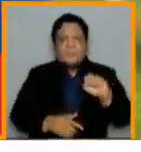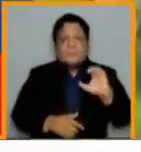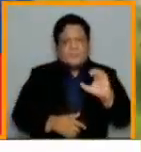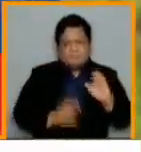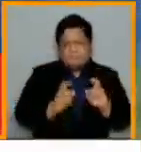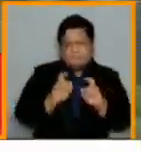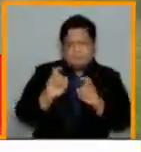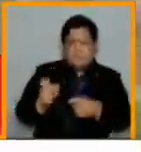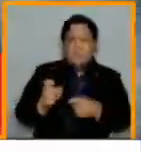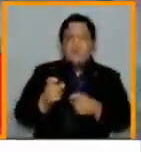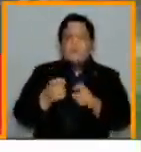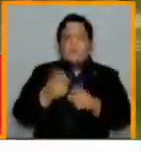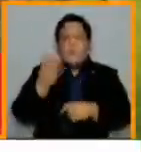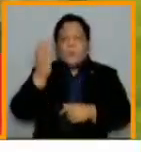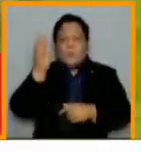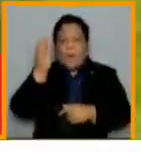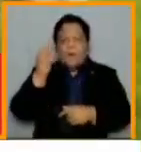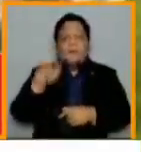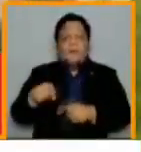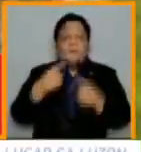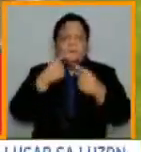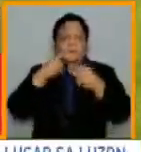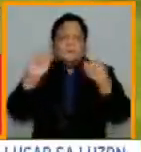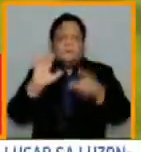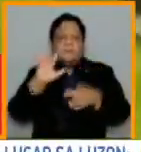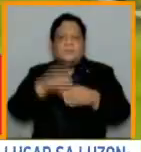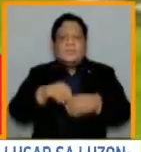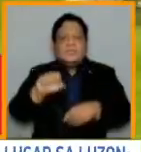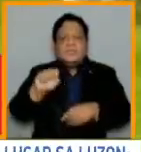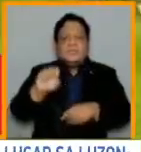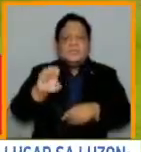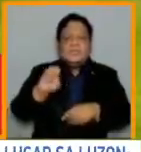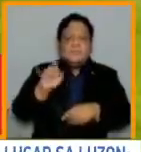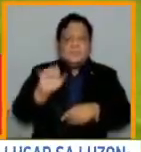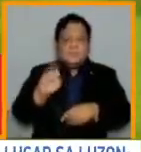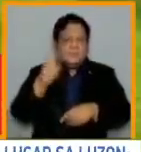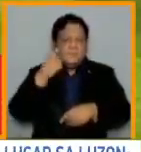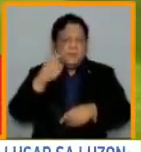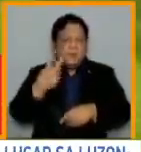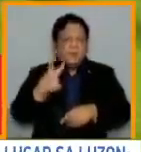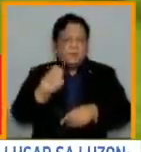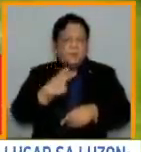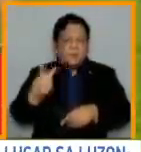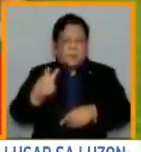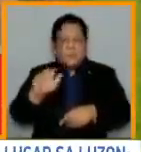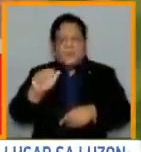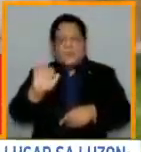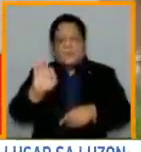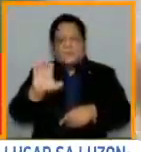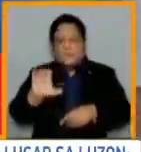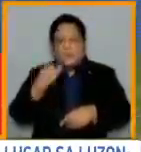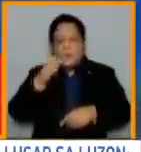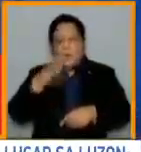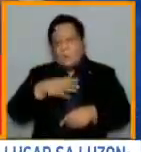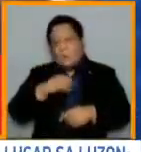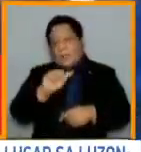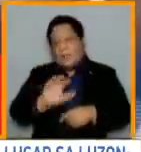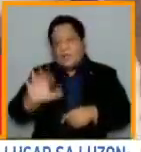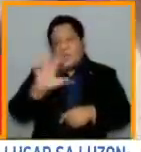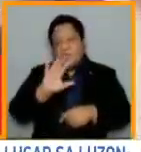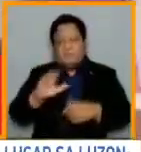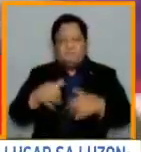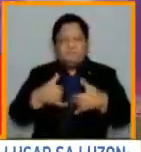team dahil umabot sila sa semis ng 2022 AFC Women's Asian Cup na ginanap sa India.